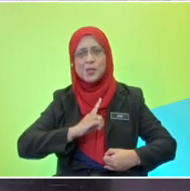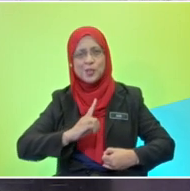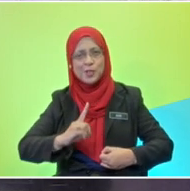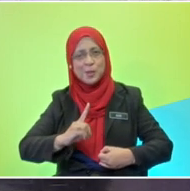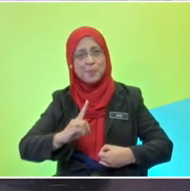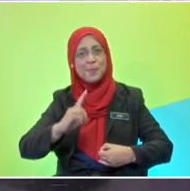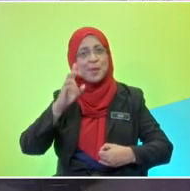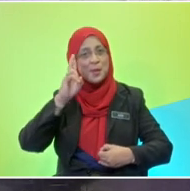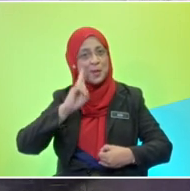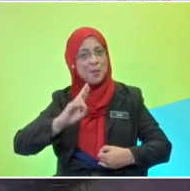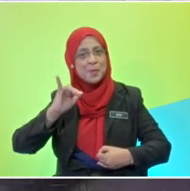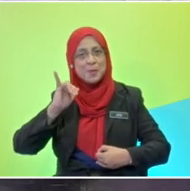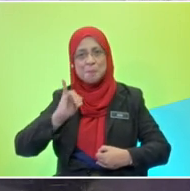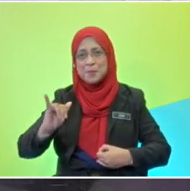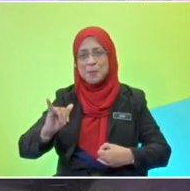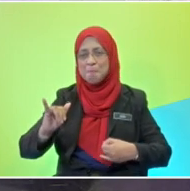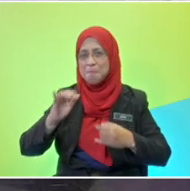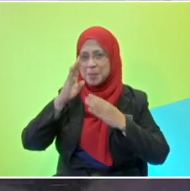agama yang